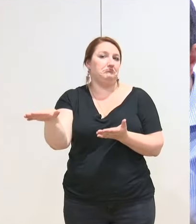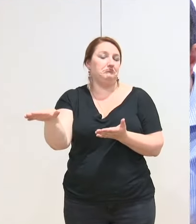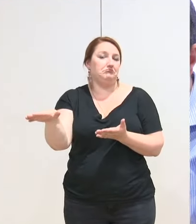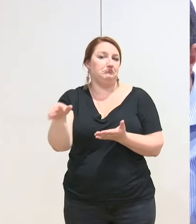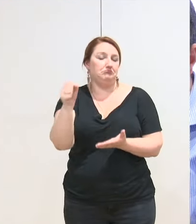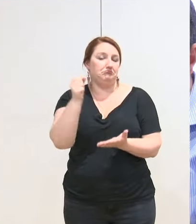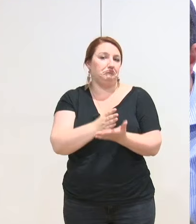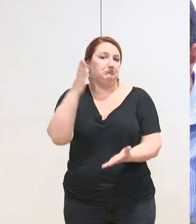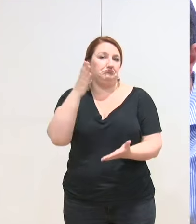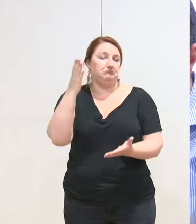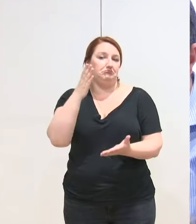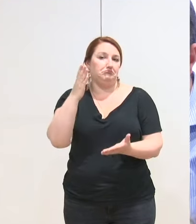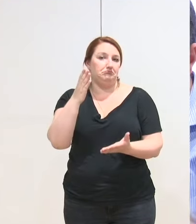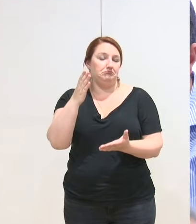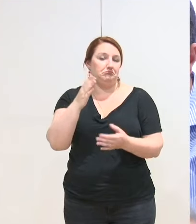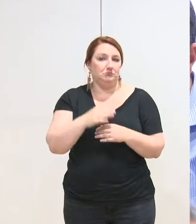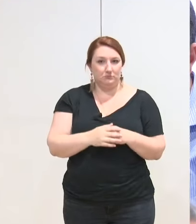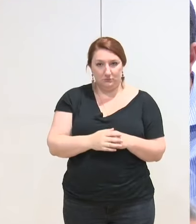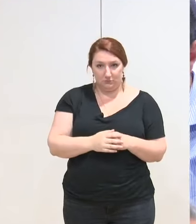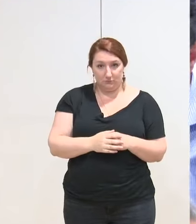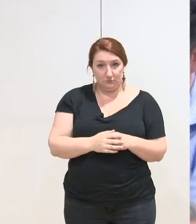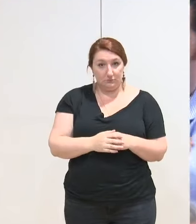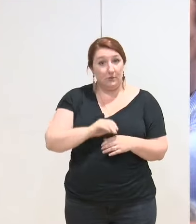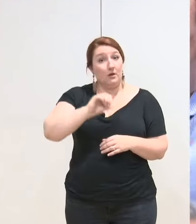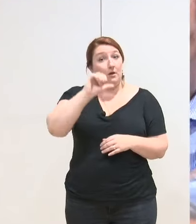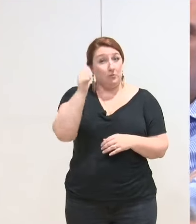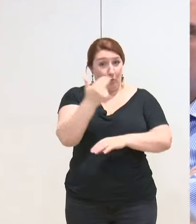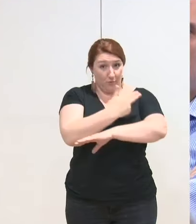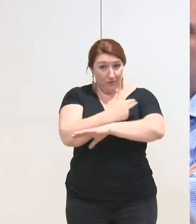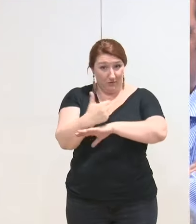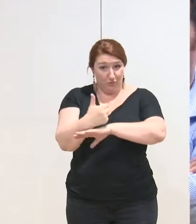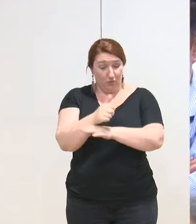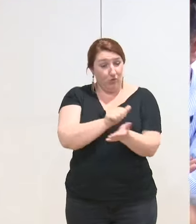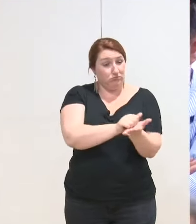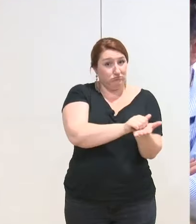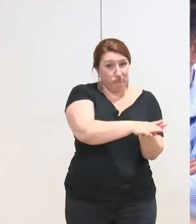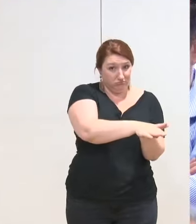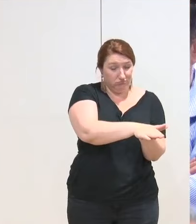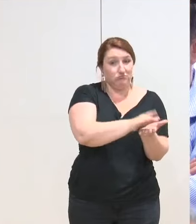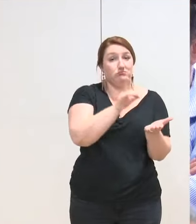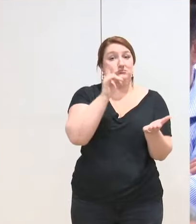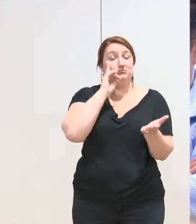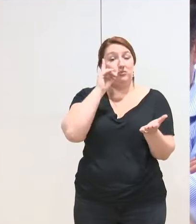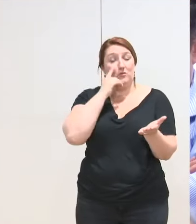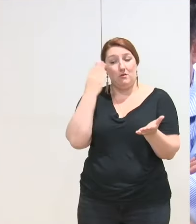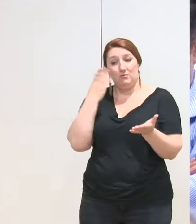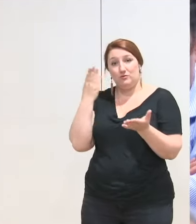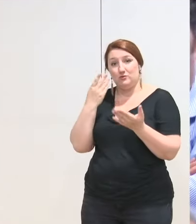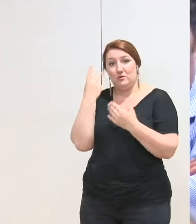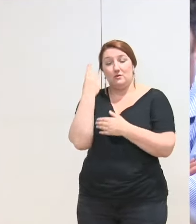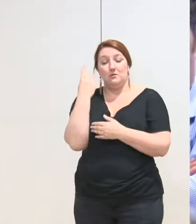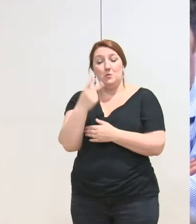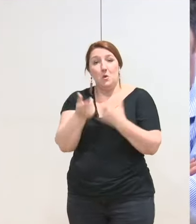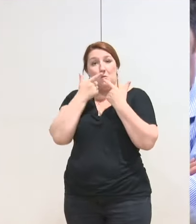brutalement après avoir été mis dehors de son bureau qu'il fallait libérer puisque votre adjointe au